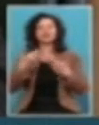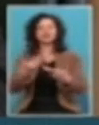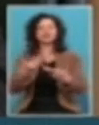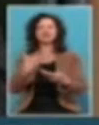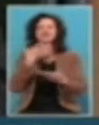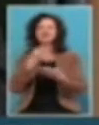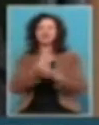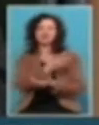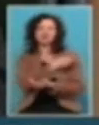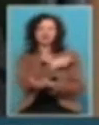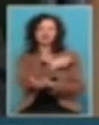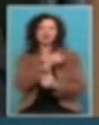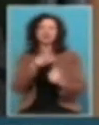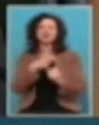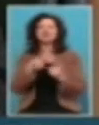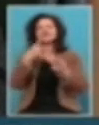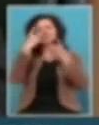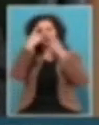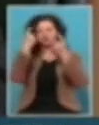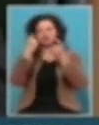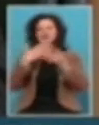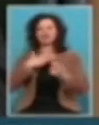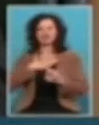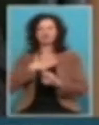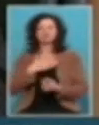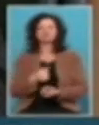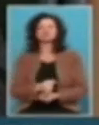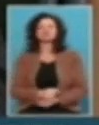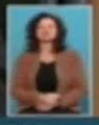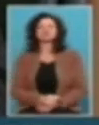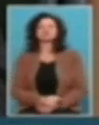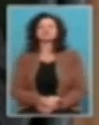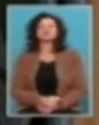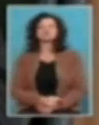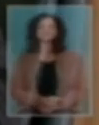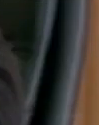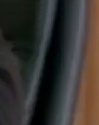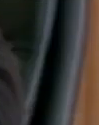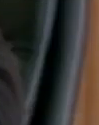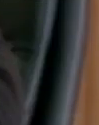веб-сайты арқылы хабарлауына болады. Лечение заболеваний органов дыхания, респираторной системы.